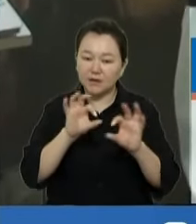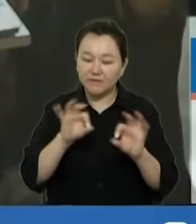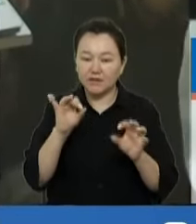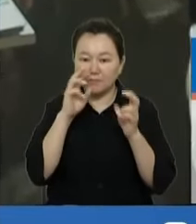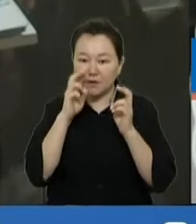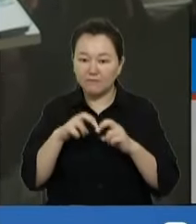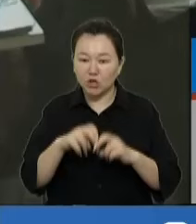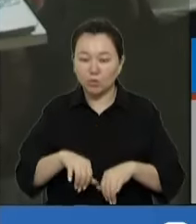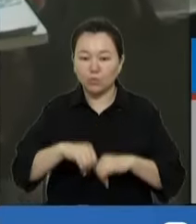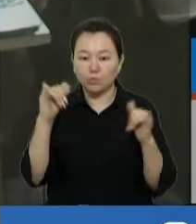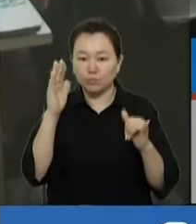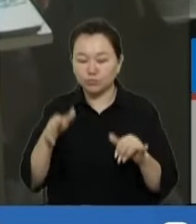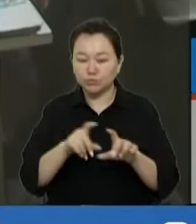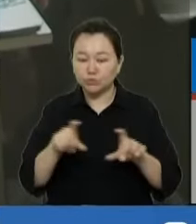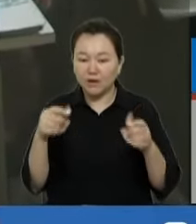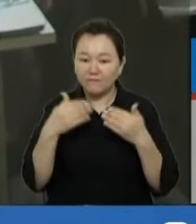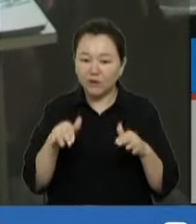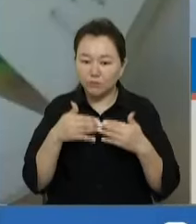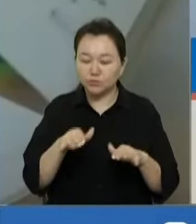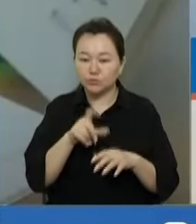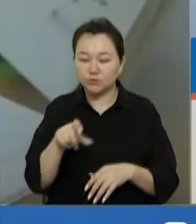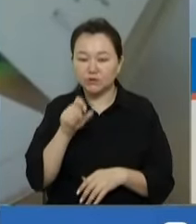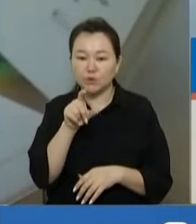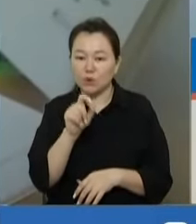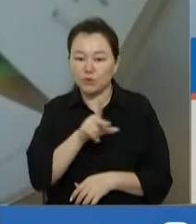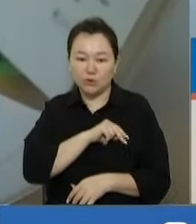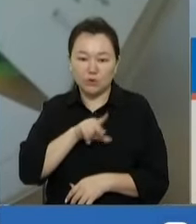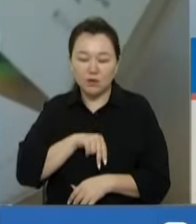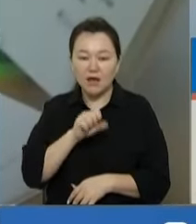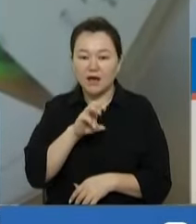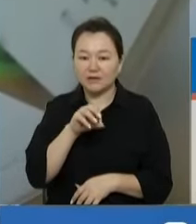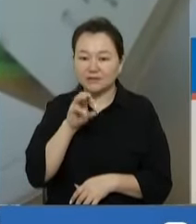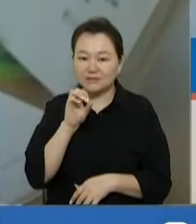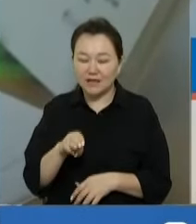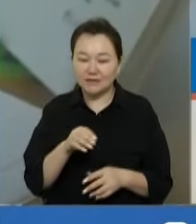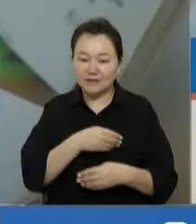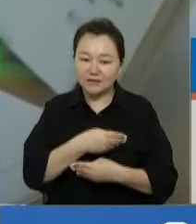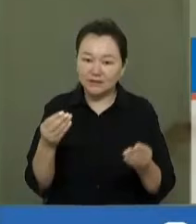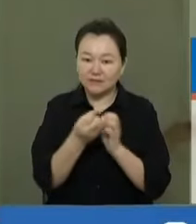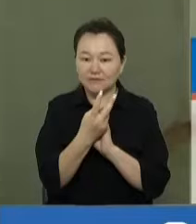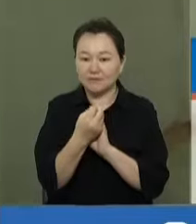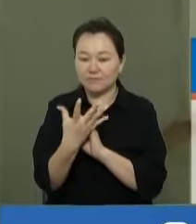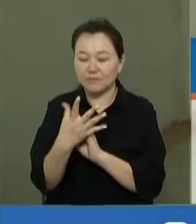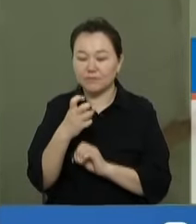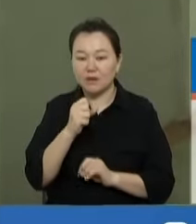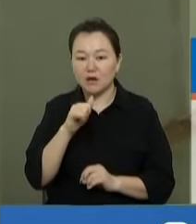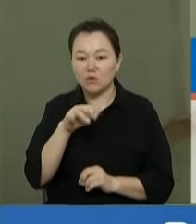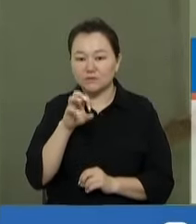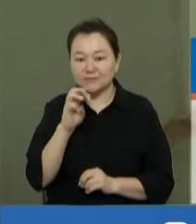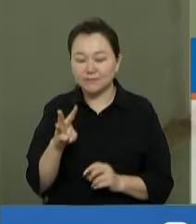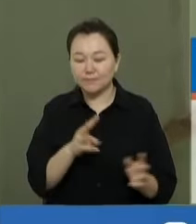күшейтпек. Айта кетейік, мектеп бітірген түлектерге алтын белгі және аттестат тапсыру 12-15